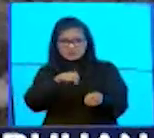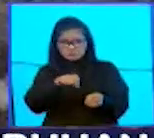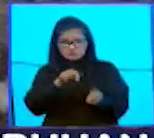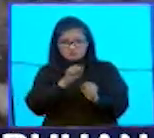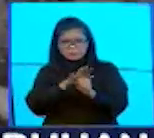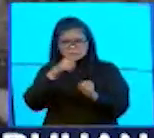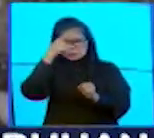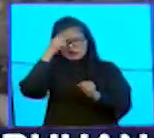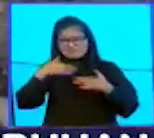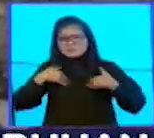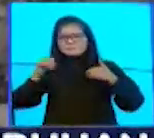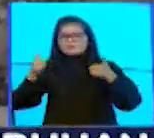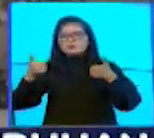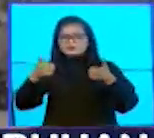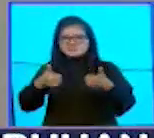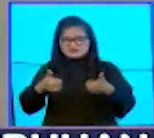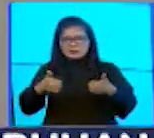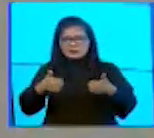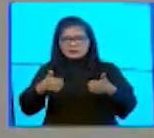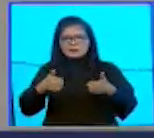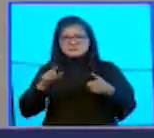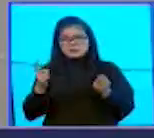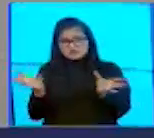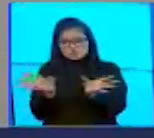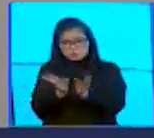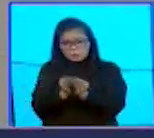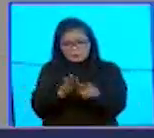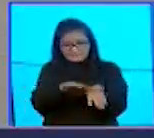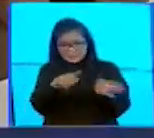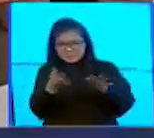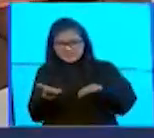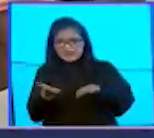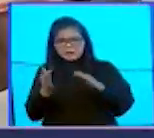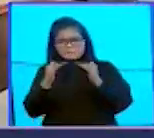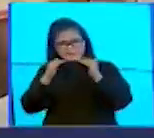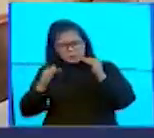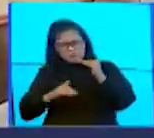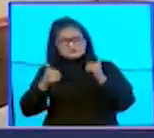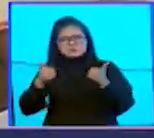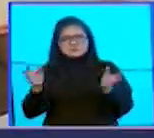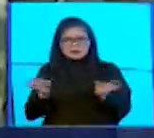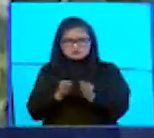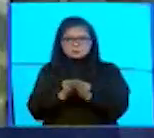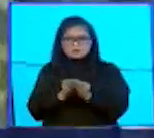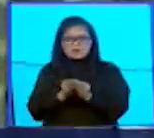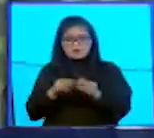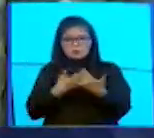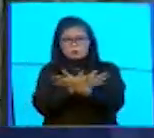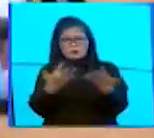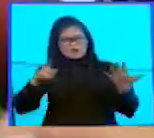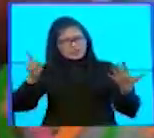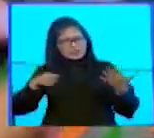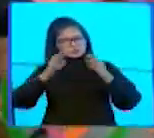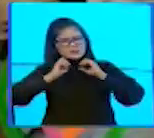angka kematian harian tertinggi di dunia. Seluruh masyarakat diminta untuk disiplin menerapkan protokol kesehatan termasuk dengan memakai masker